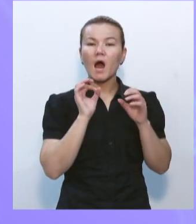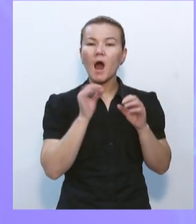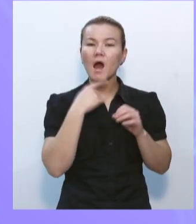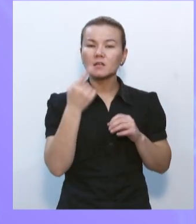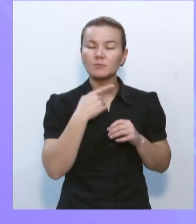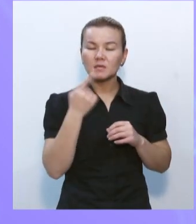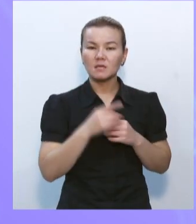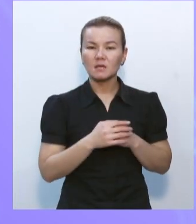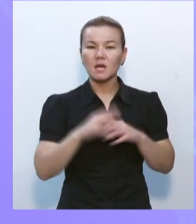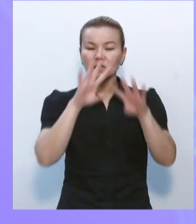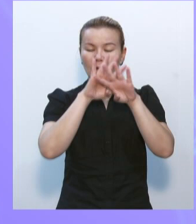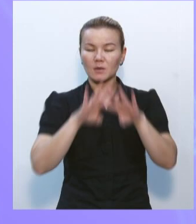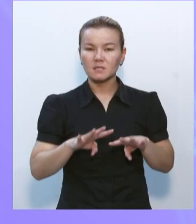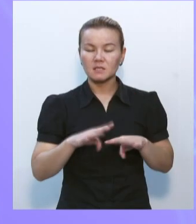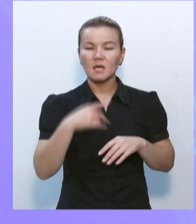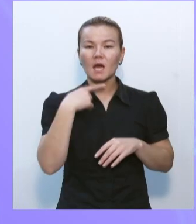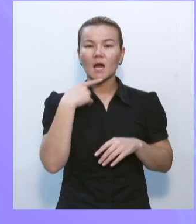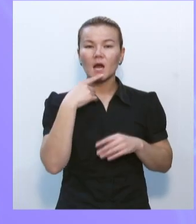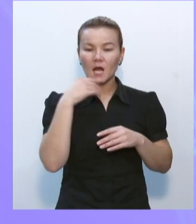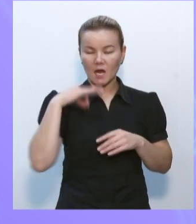Таблицаны пайдалангыла.